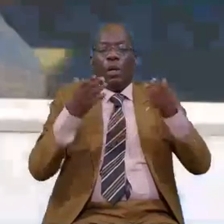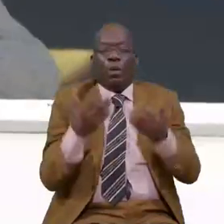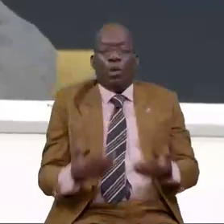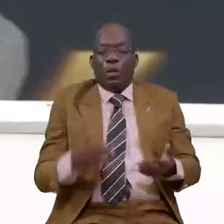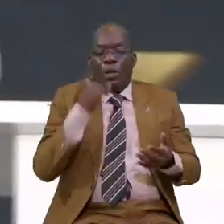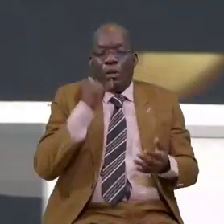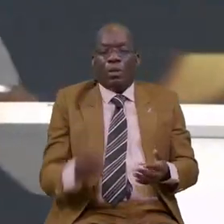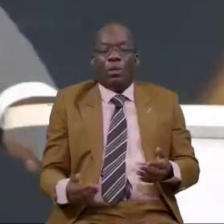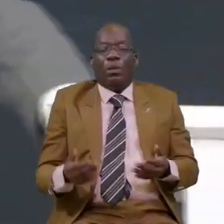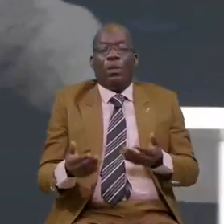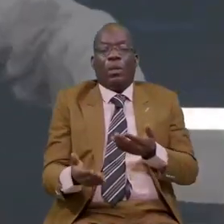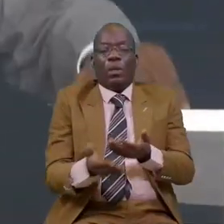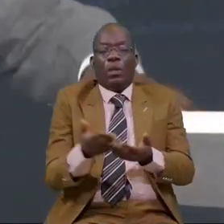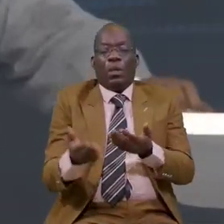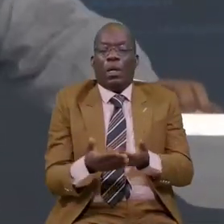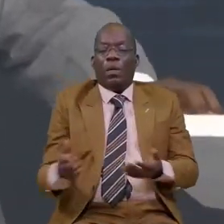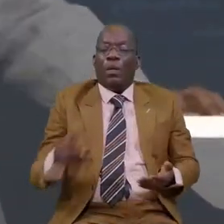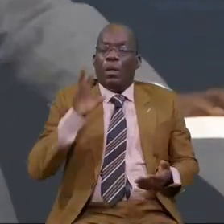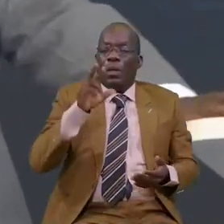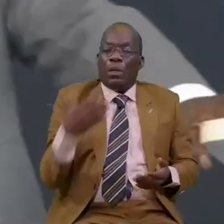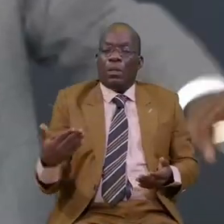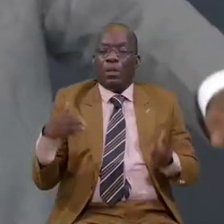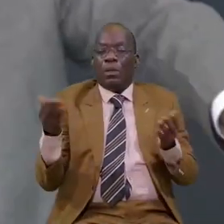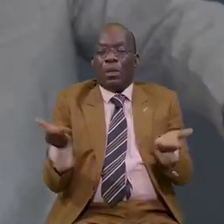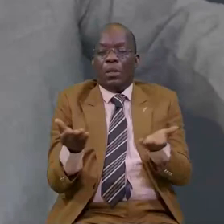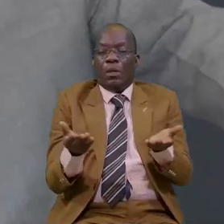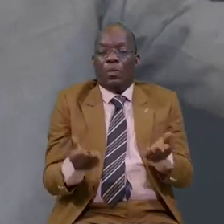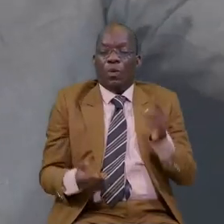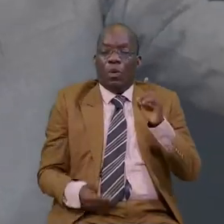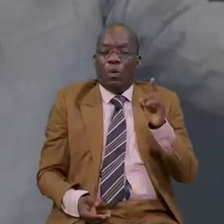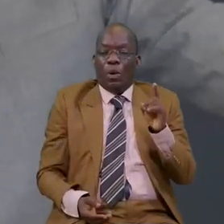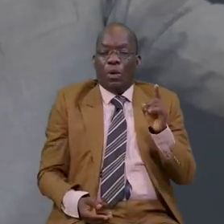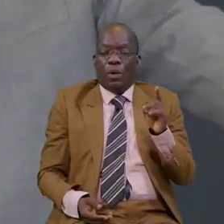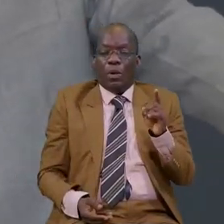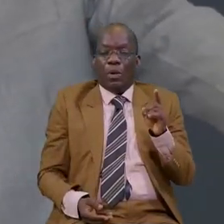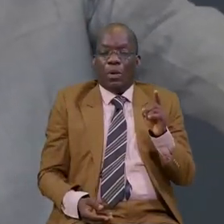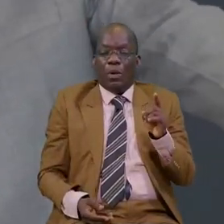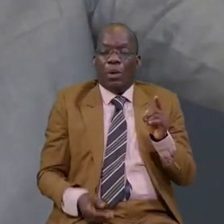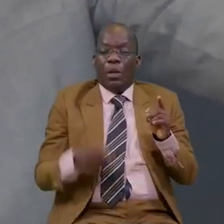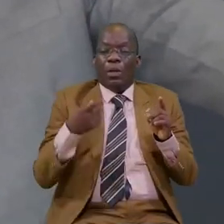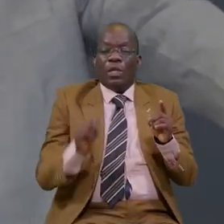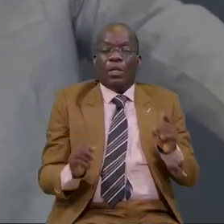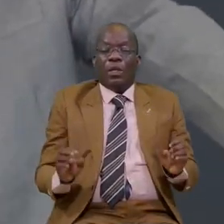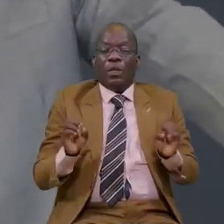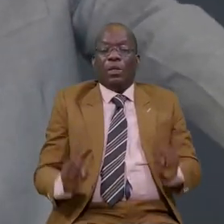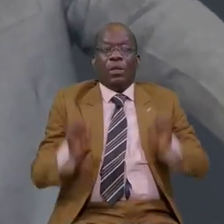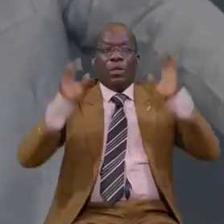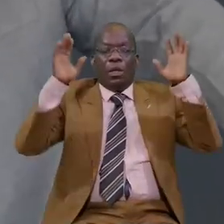est léger. Nous allons voir trois éléments dans ce point.